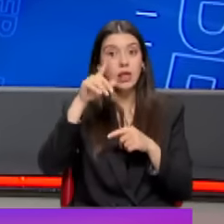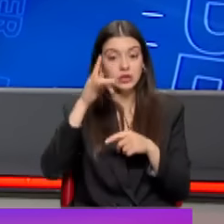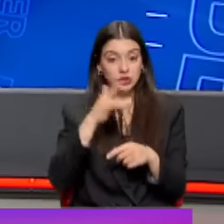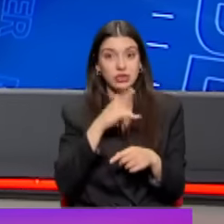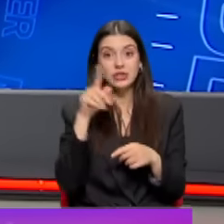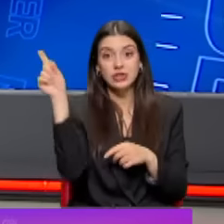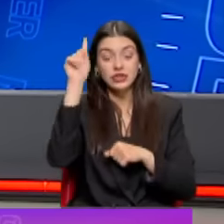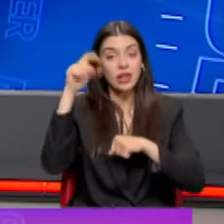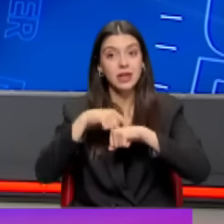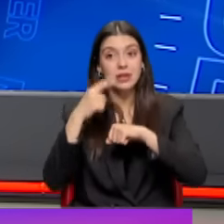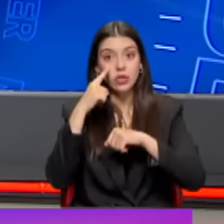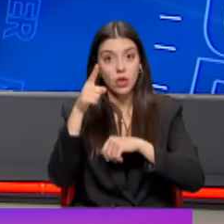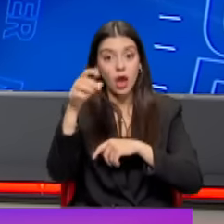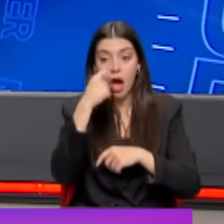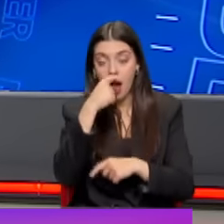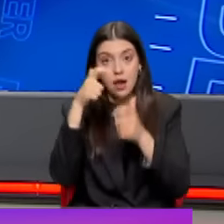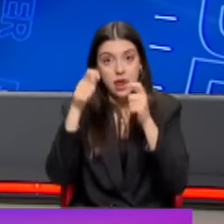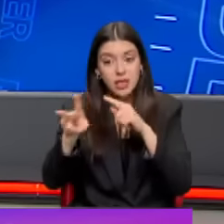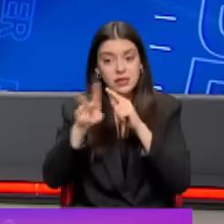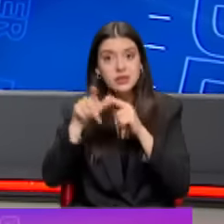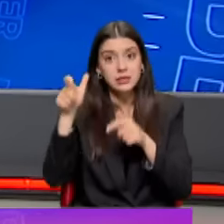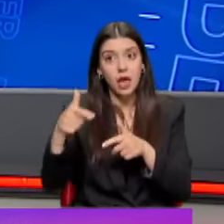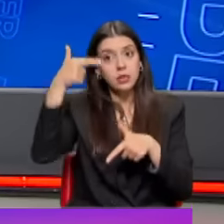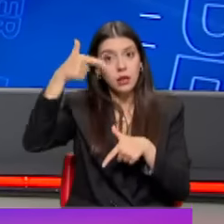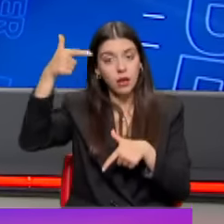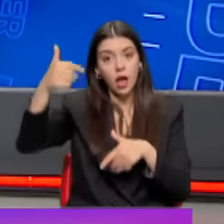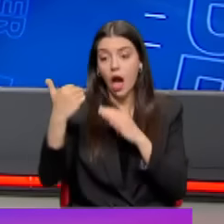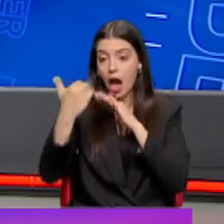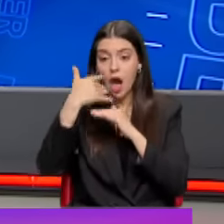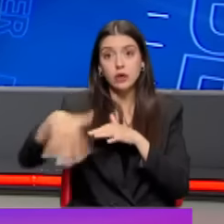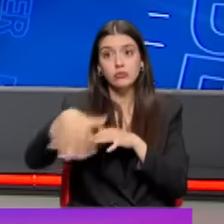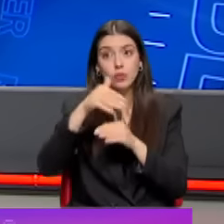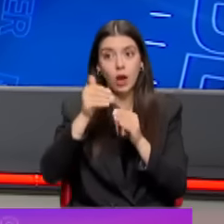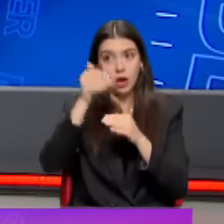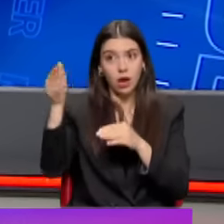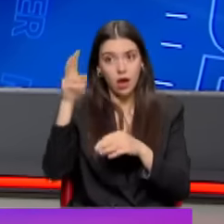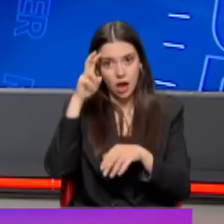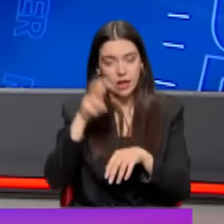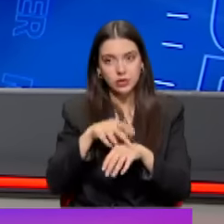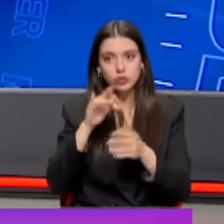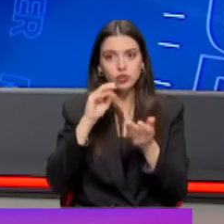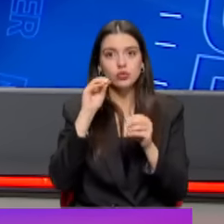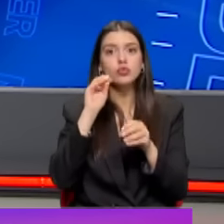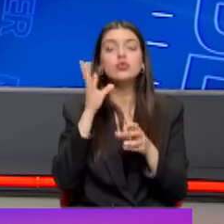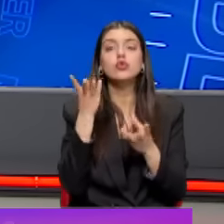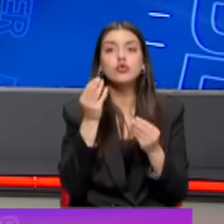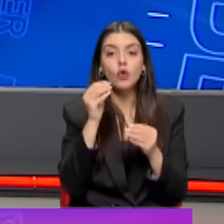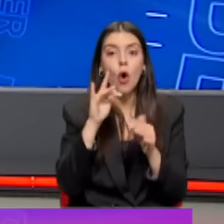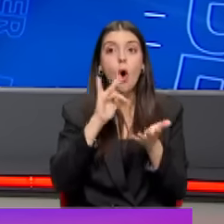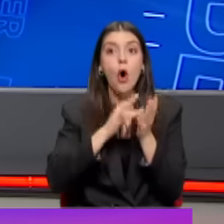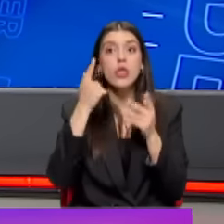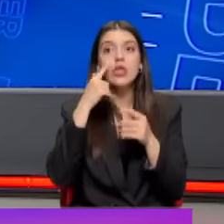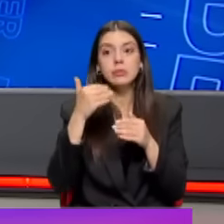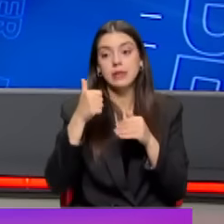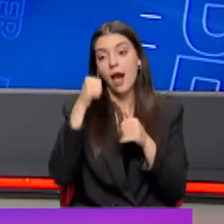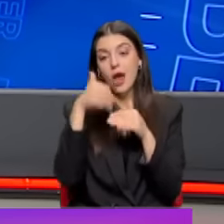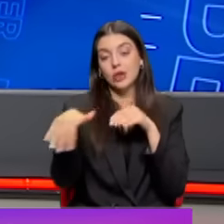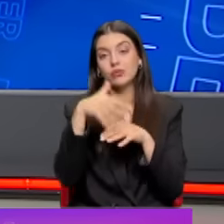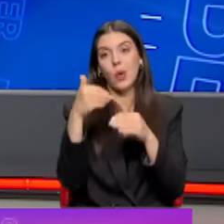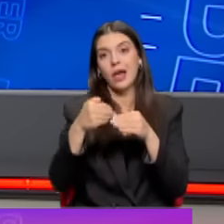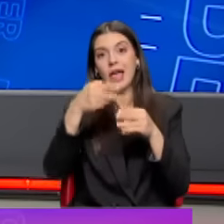Ankara'da Kızılay'da gerçekleştirdi Hatta arka sokağa taşınmıştı hatırlarsanız çok ortalıkta görünmesin bu kuyruk diye artık o